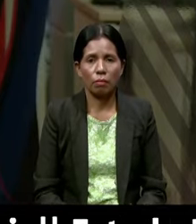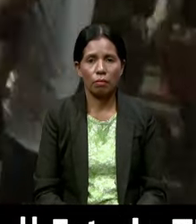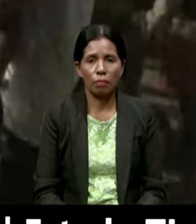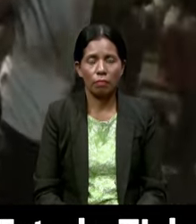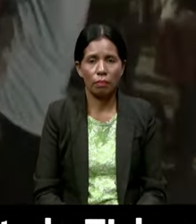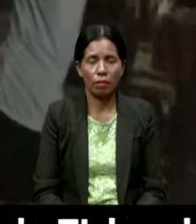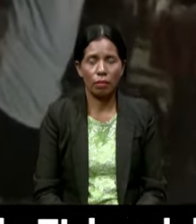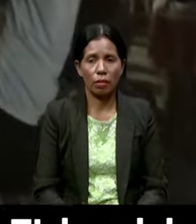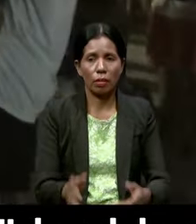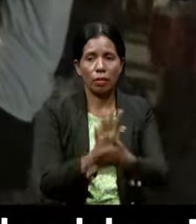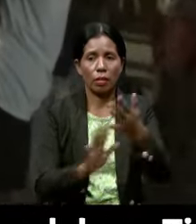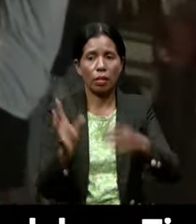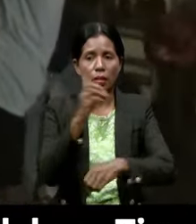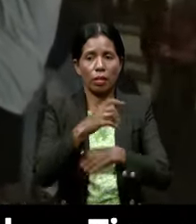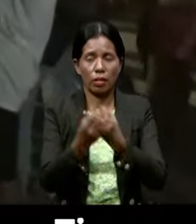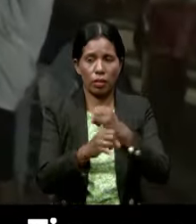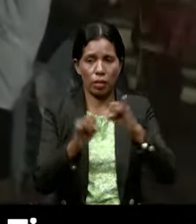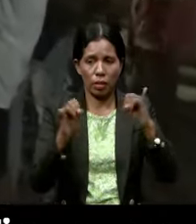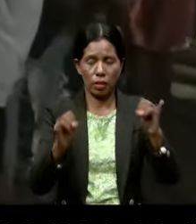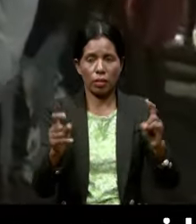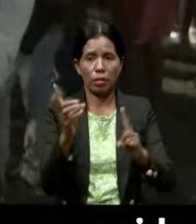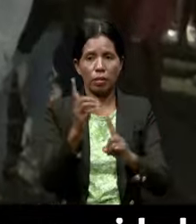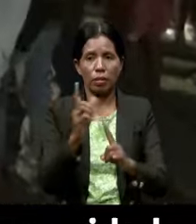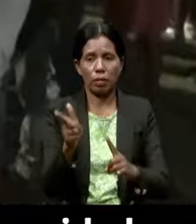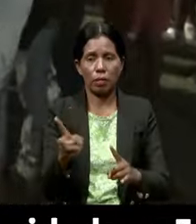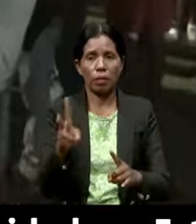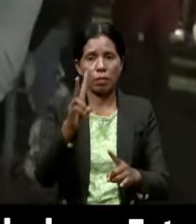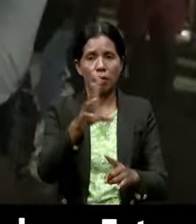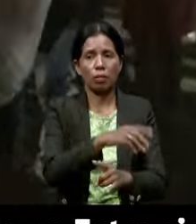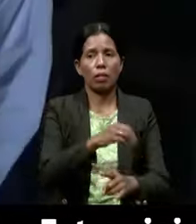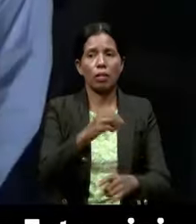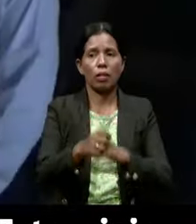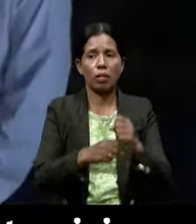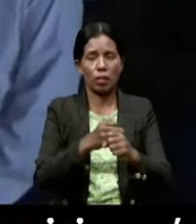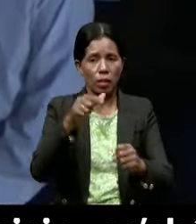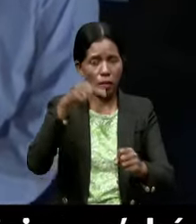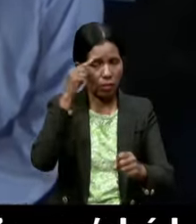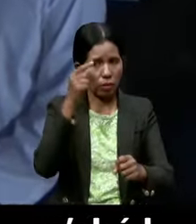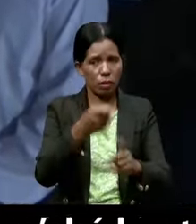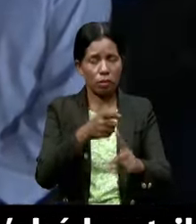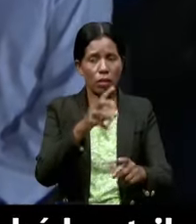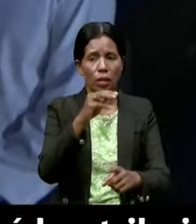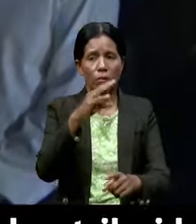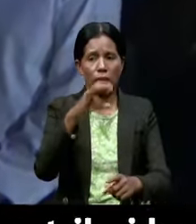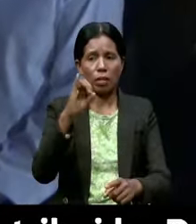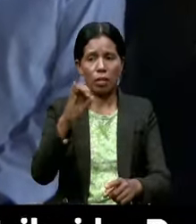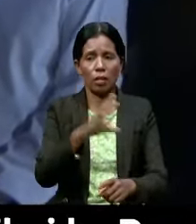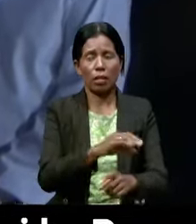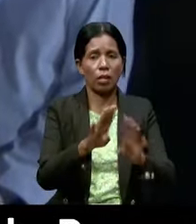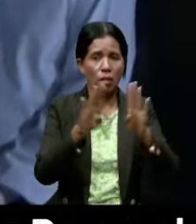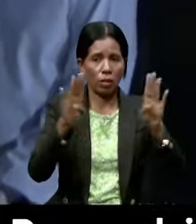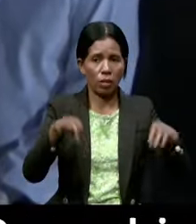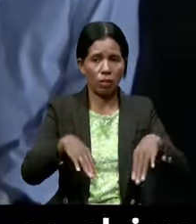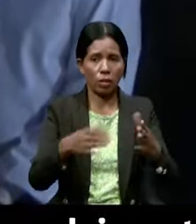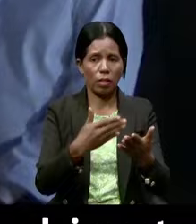Ia ambito komorasang lorong restoran independensia pada lorong resen rua, tinang ne governo lihusi ministeru komersio no industria, lo ke feira